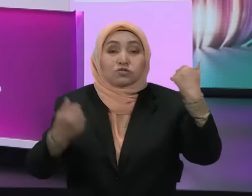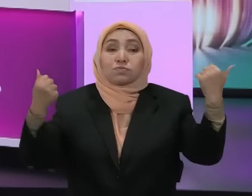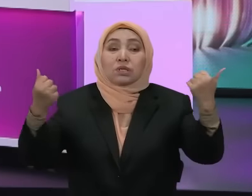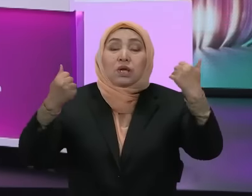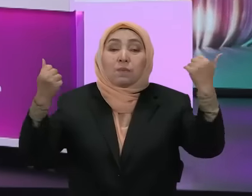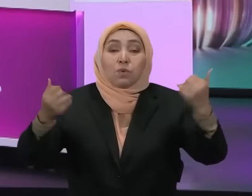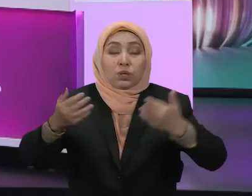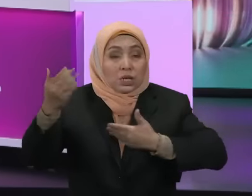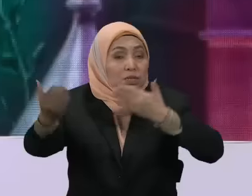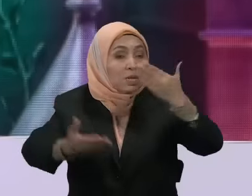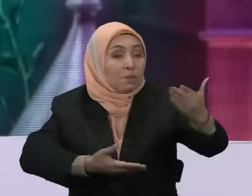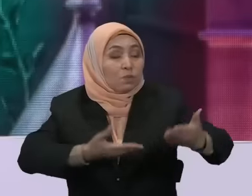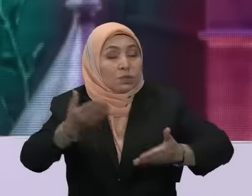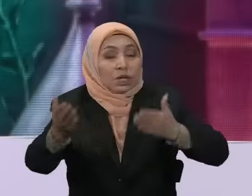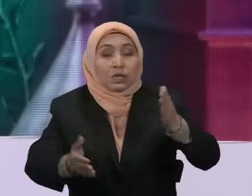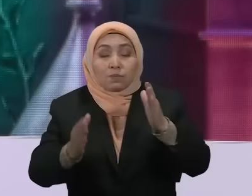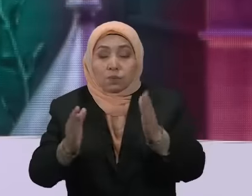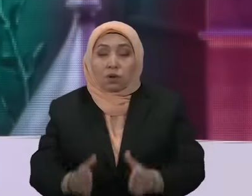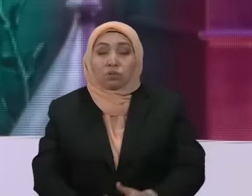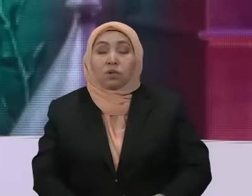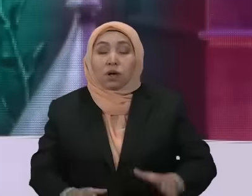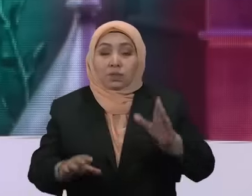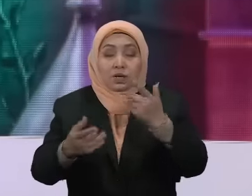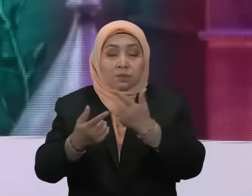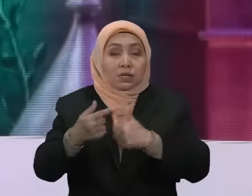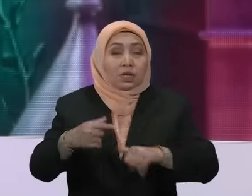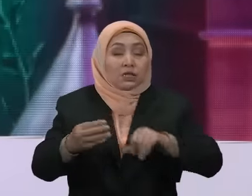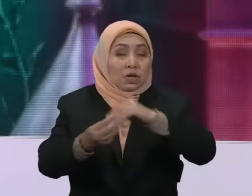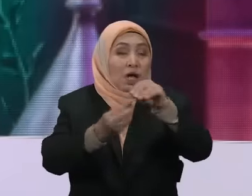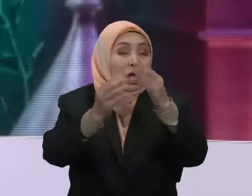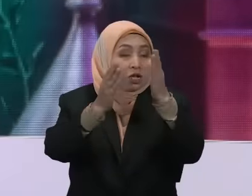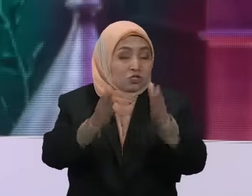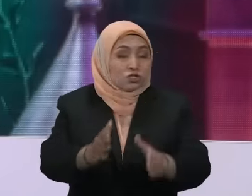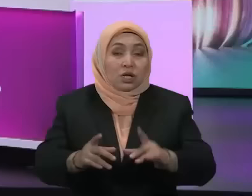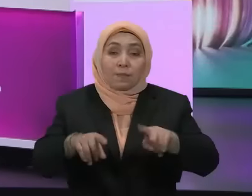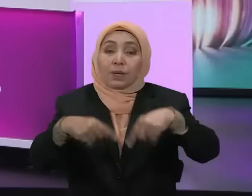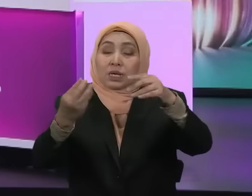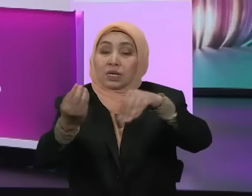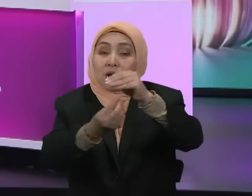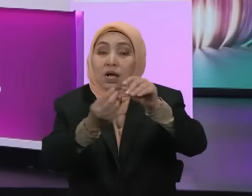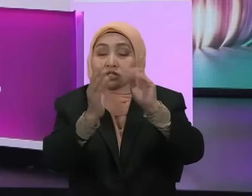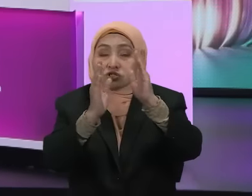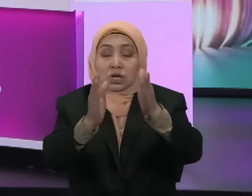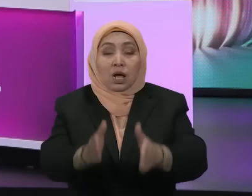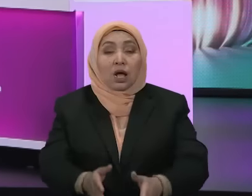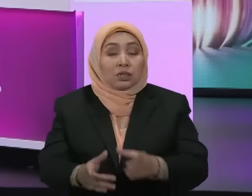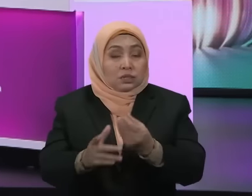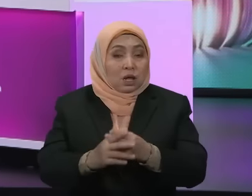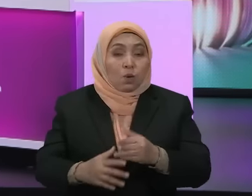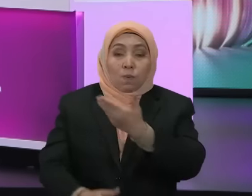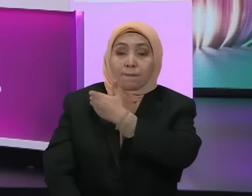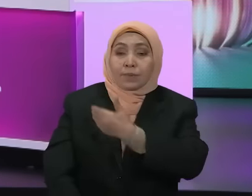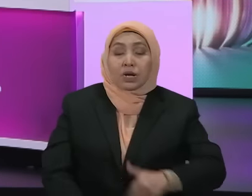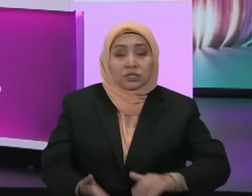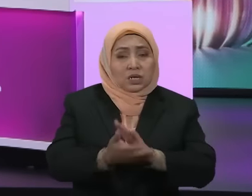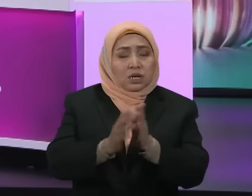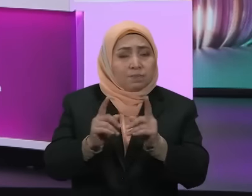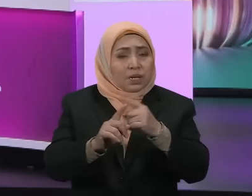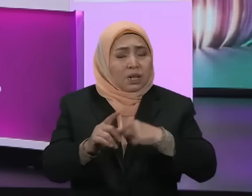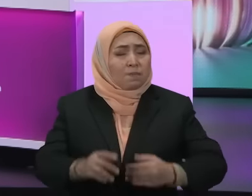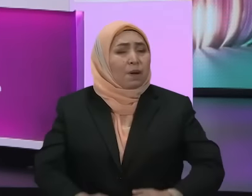kepada tetamu-tetamu Allah, Duyufur Rahman di kalangan hujjaj, mereka yang menunaikan haji ataupun menunaikan umrah. Maka bila